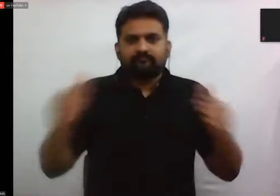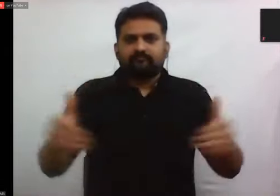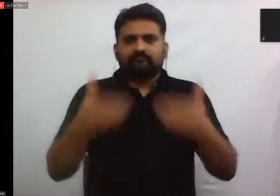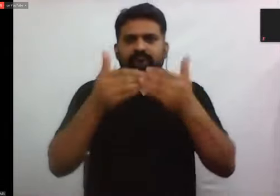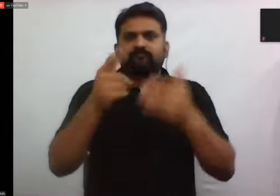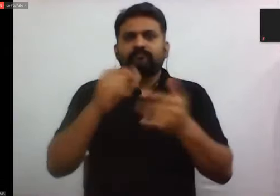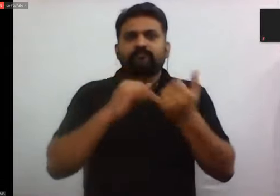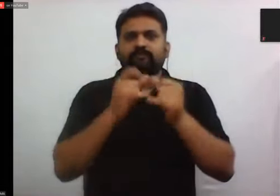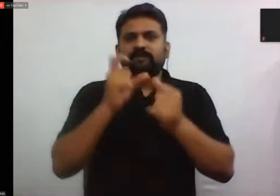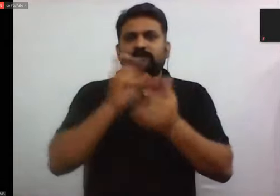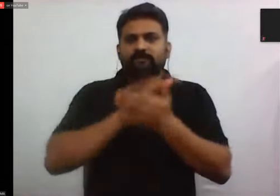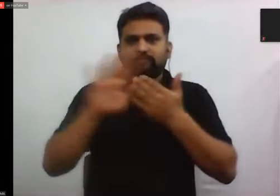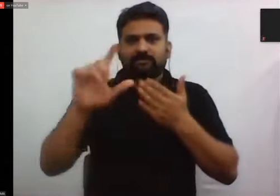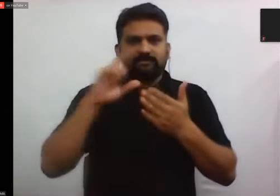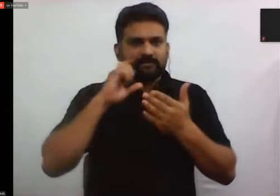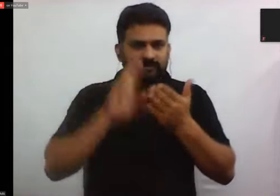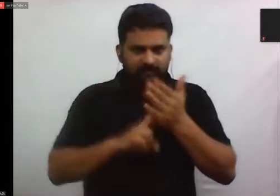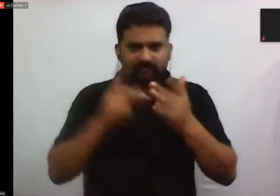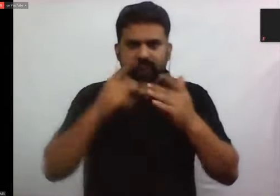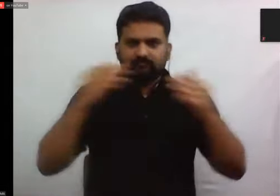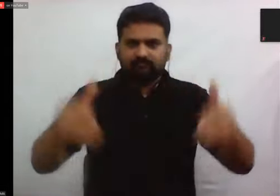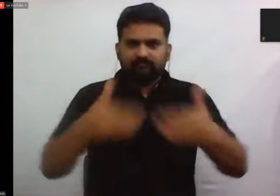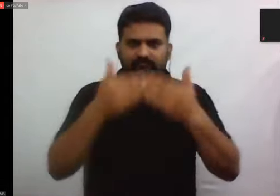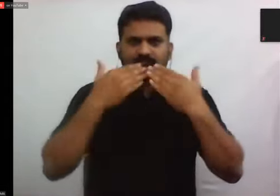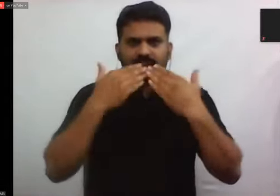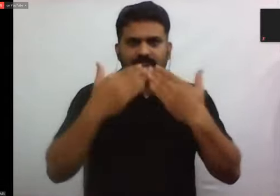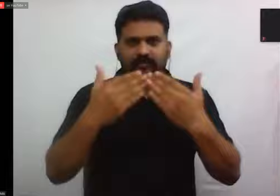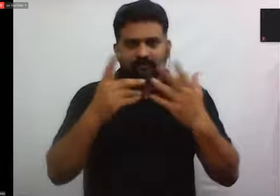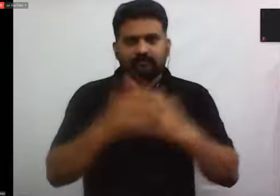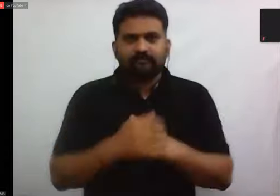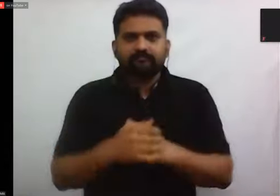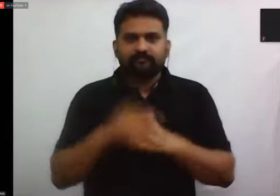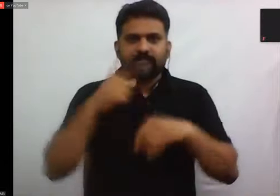थैंक्स and close the webinar with the important